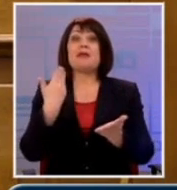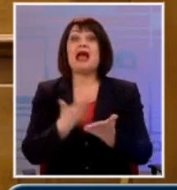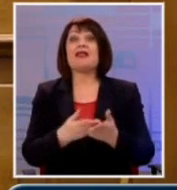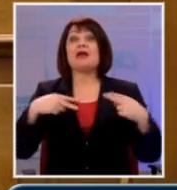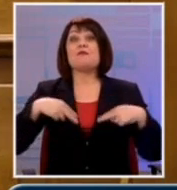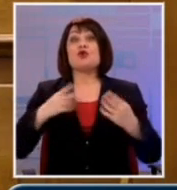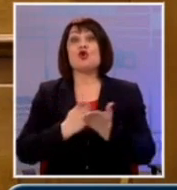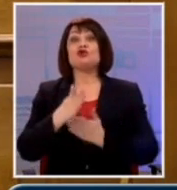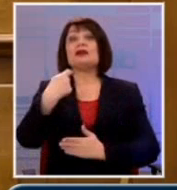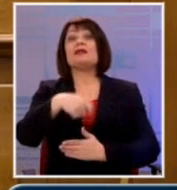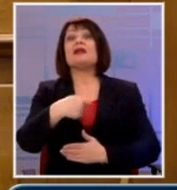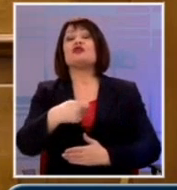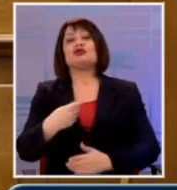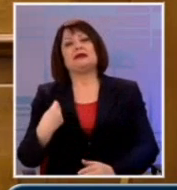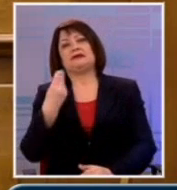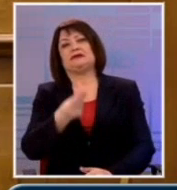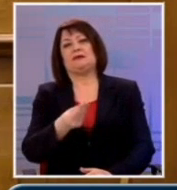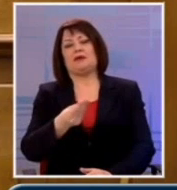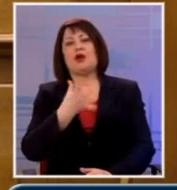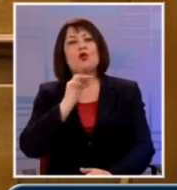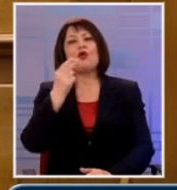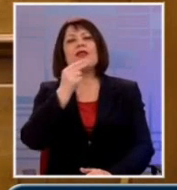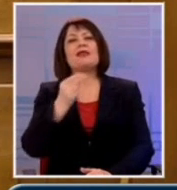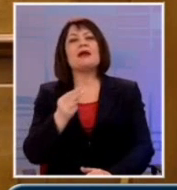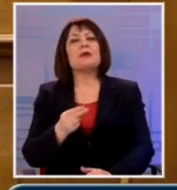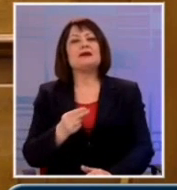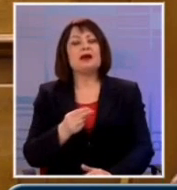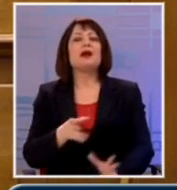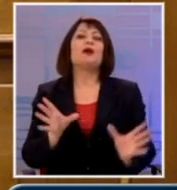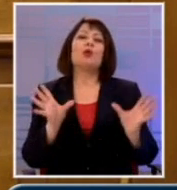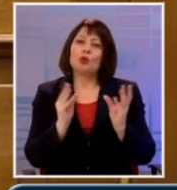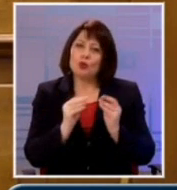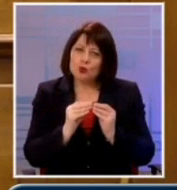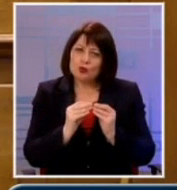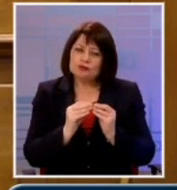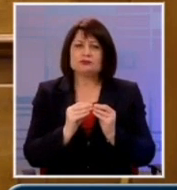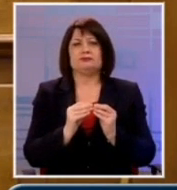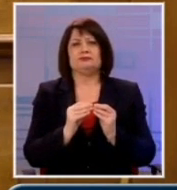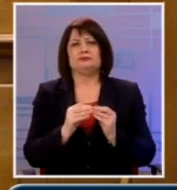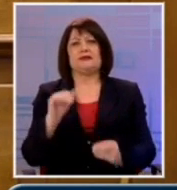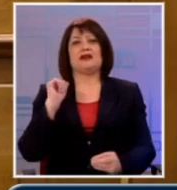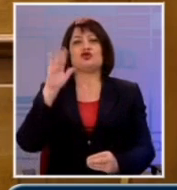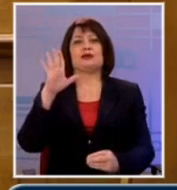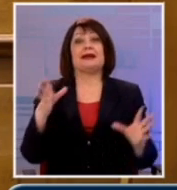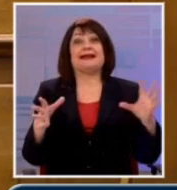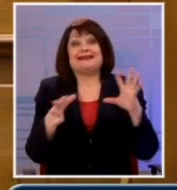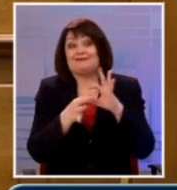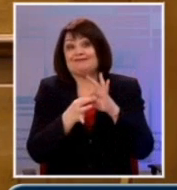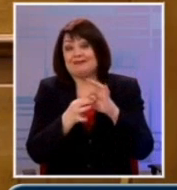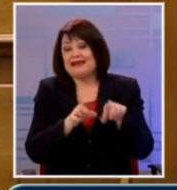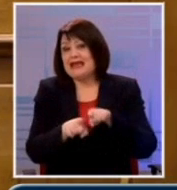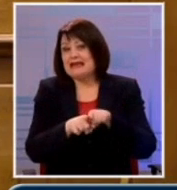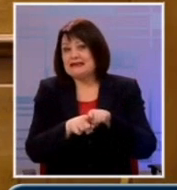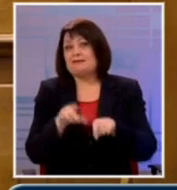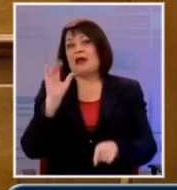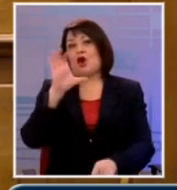Υπουργός Δικαιοσύνης, ακριβώς επειδή τα θέματα έχουν μία σημασία εν ώψη των εξωτερικών σχέσεων της χώρας.